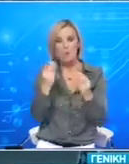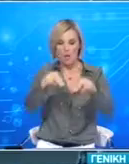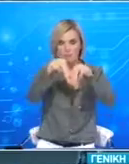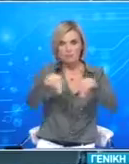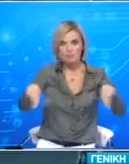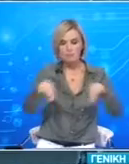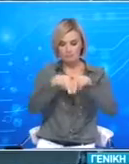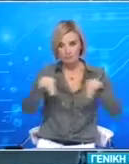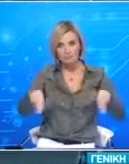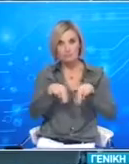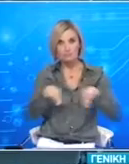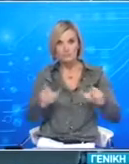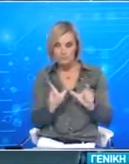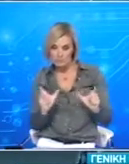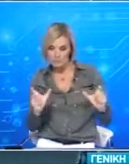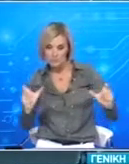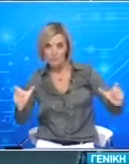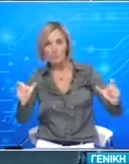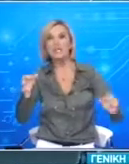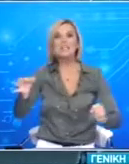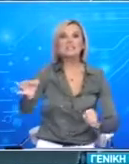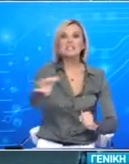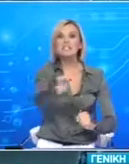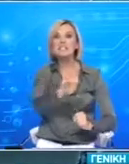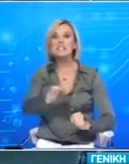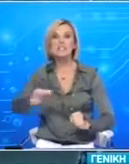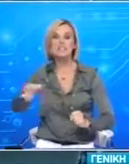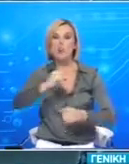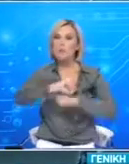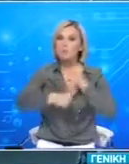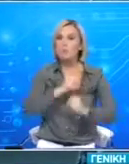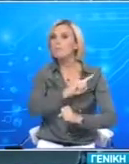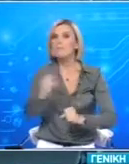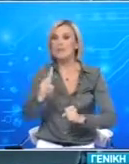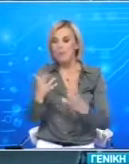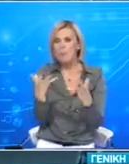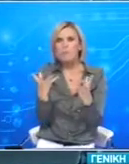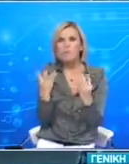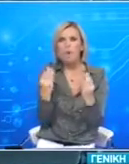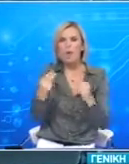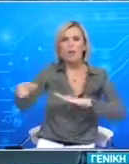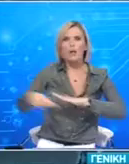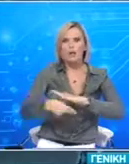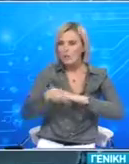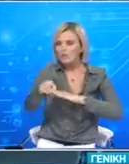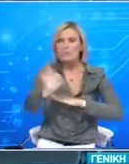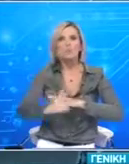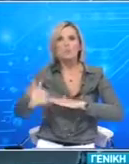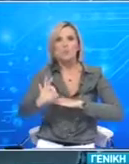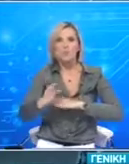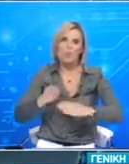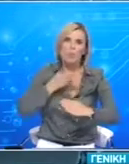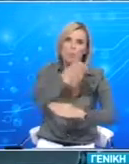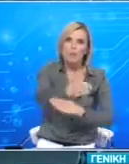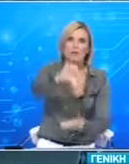μεταφέρθηκαν σε ενίσχυση των υφισταμένων δυνάμεων στο νησί, προκειμένου να αποτραπεί η είσοδος ετούντων μετά από την πυρκαγιά στην πόλη της Μυτιλίνης